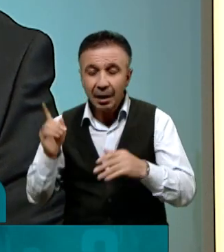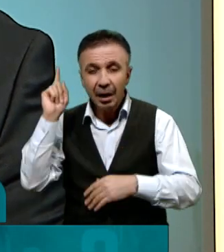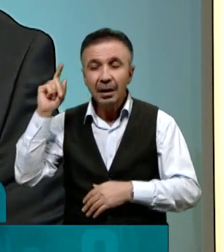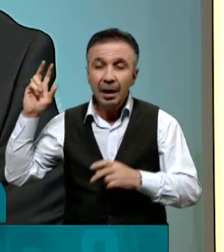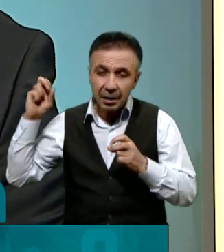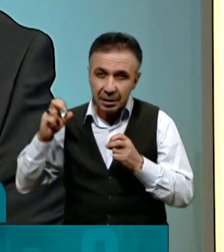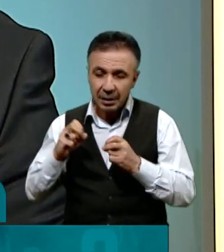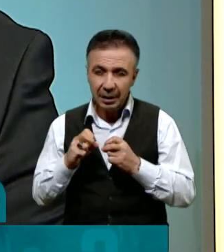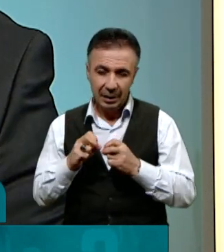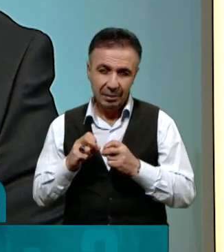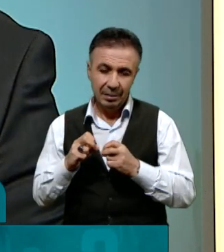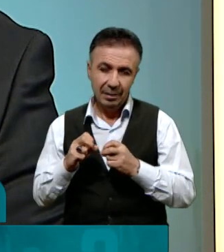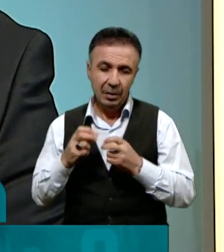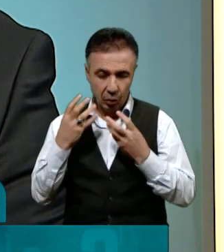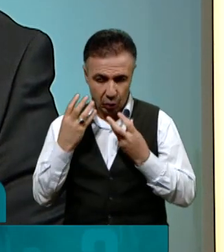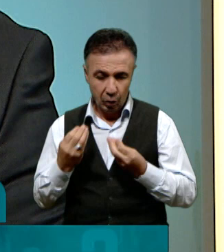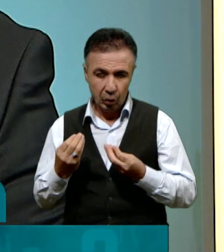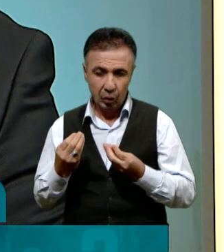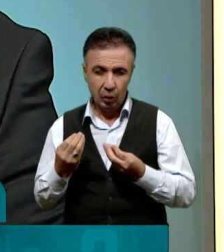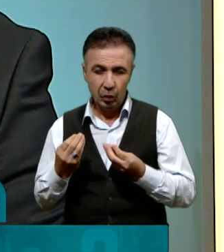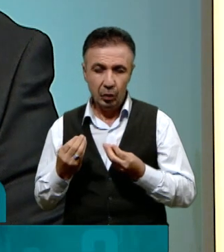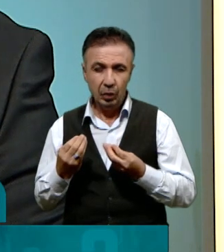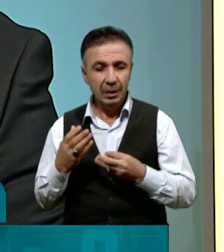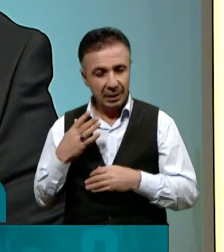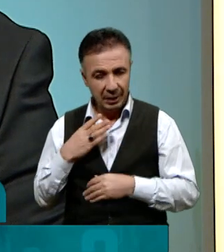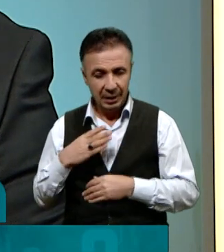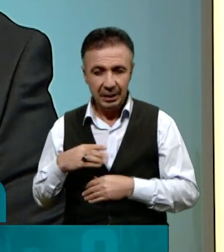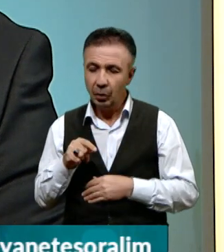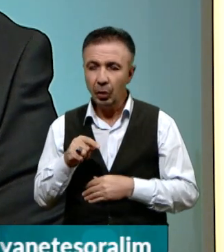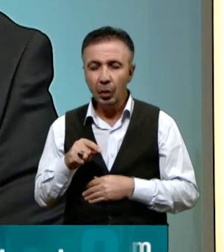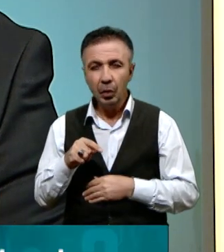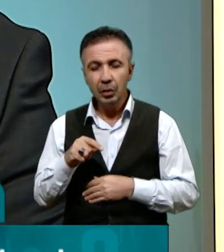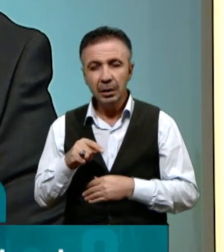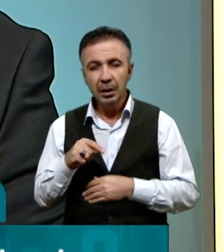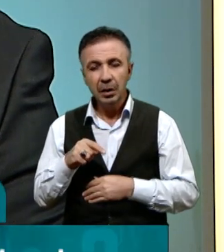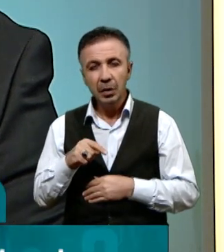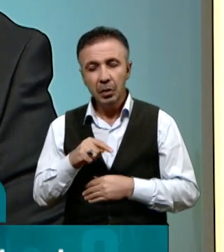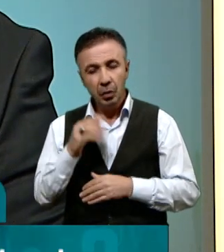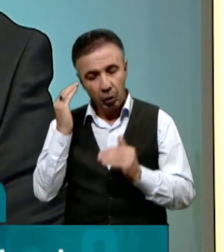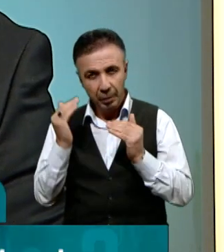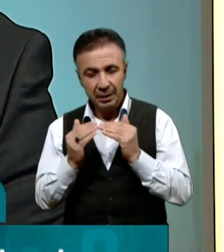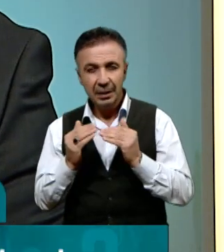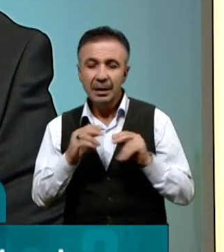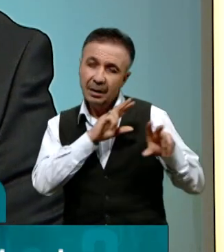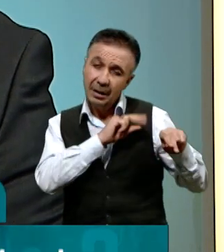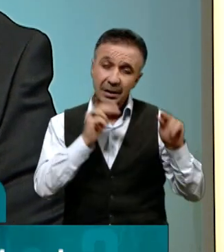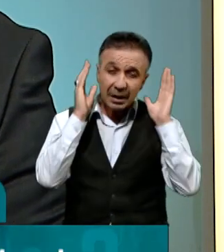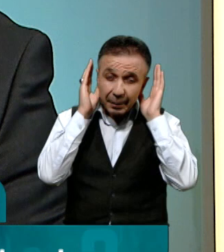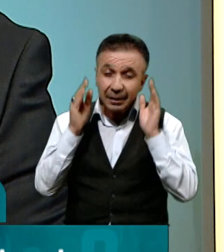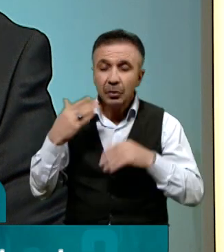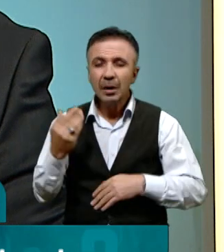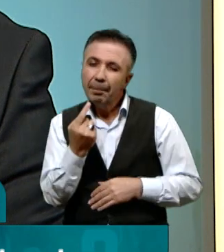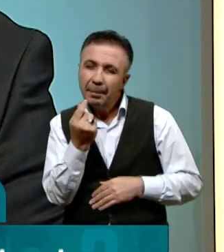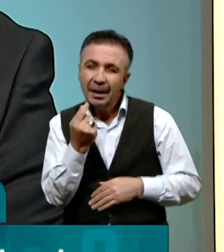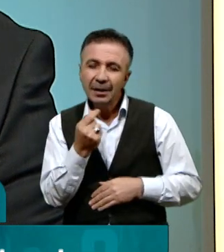zikredenlerden olursun teşviği ve onu da uygulamalarında da öyle yapardı. Yatsı namazından sonra biraz